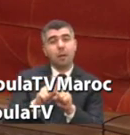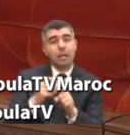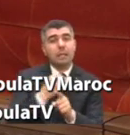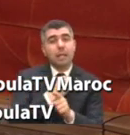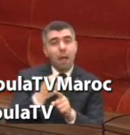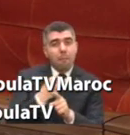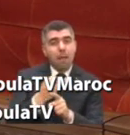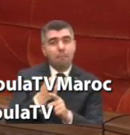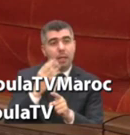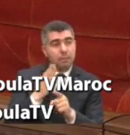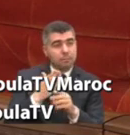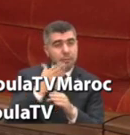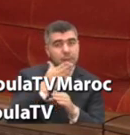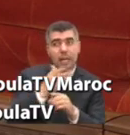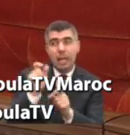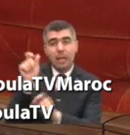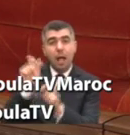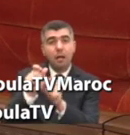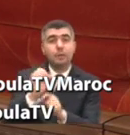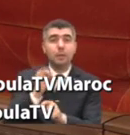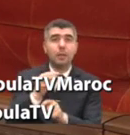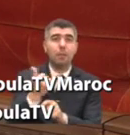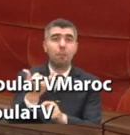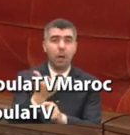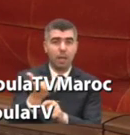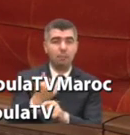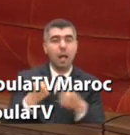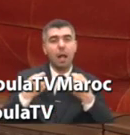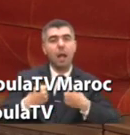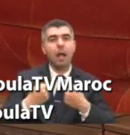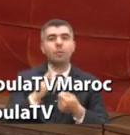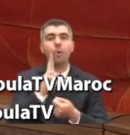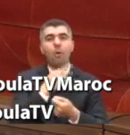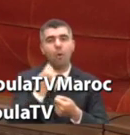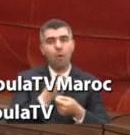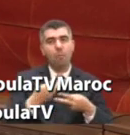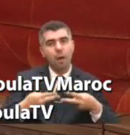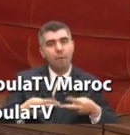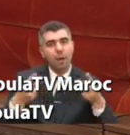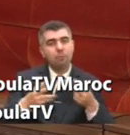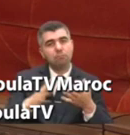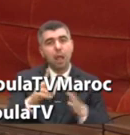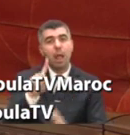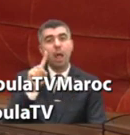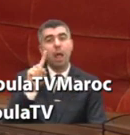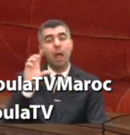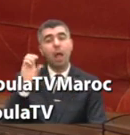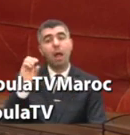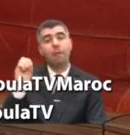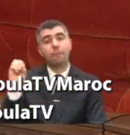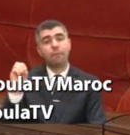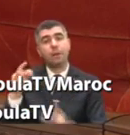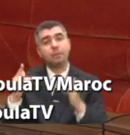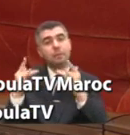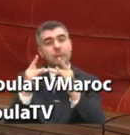الاستشفائيه والعرض الاستشفائي. السيد رئيس الحكومه قدم واحد العرض وقال بان 1000 في هذه الولايه، هذه 1000 سرير